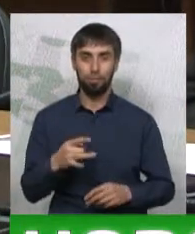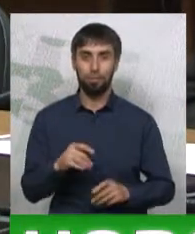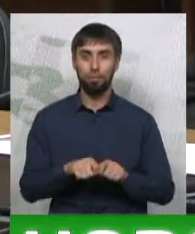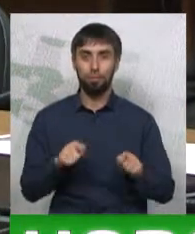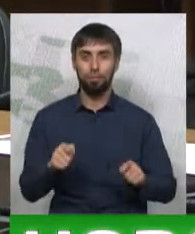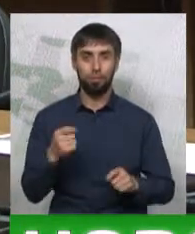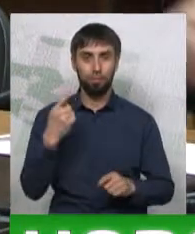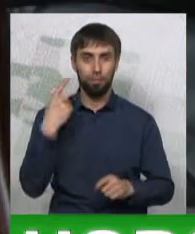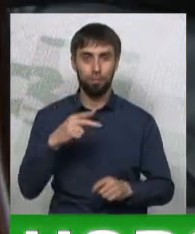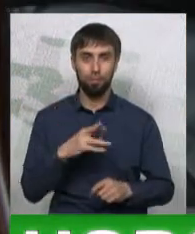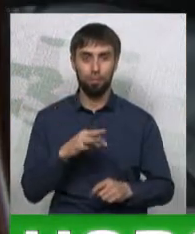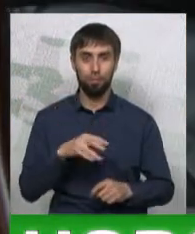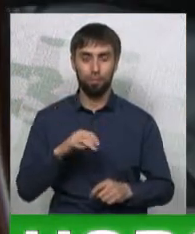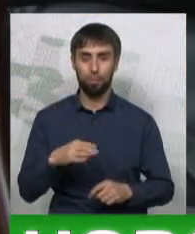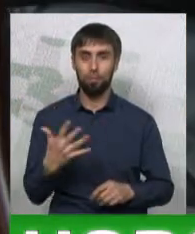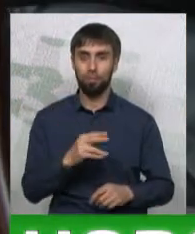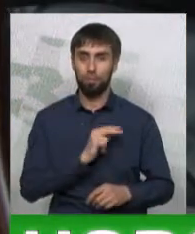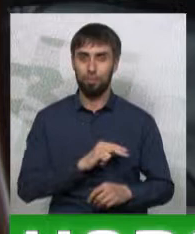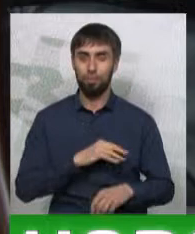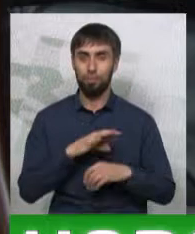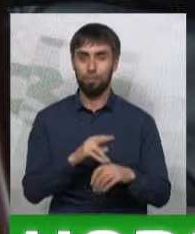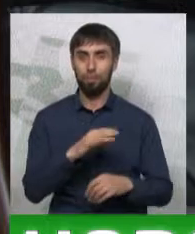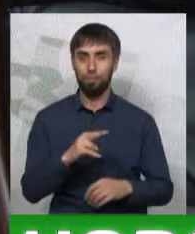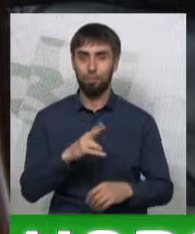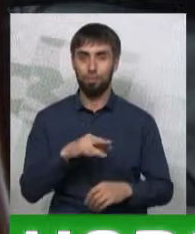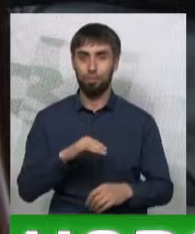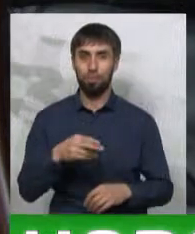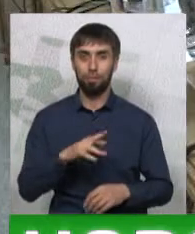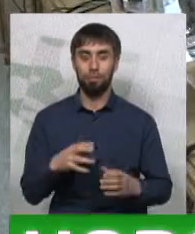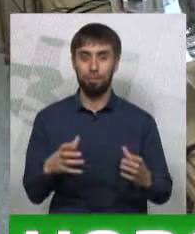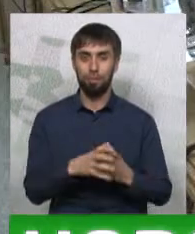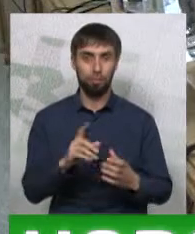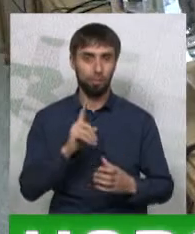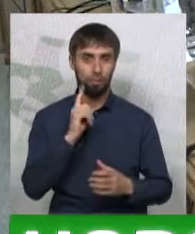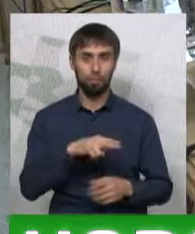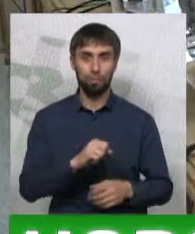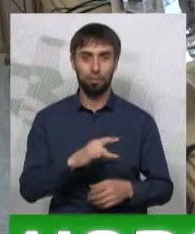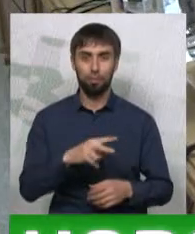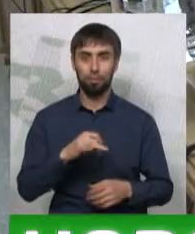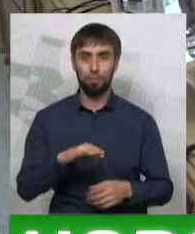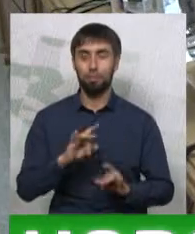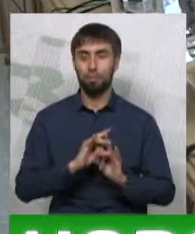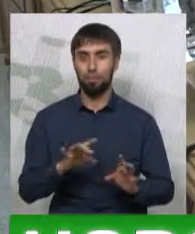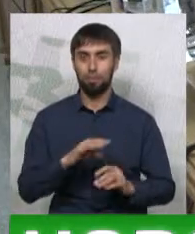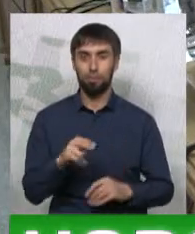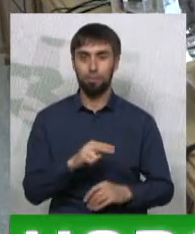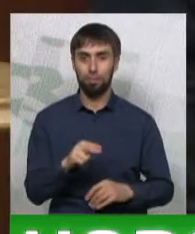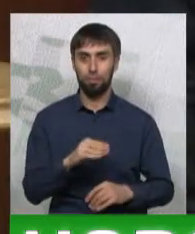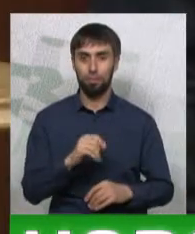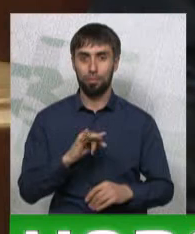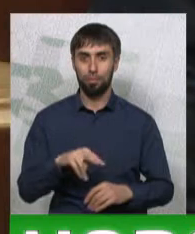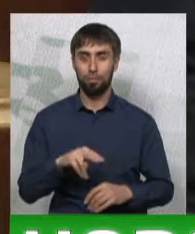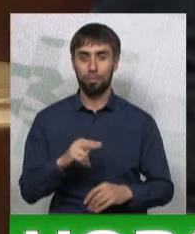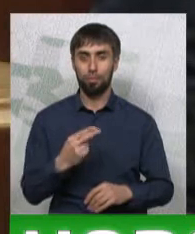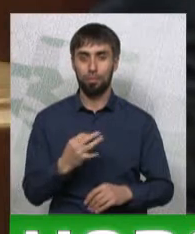создан организационный комитет. Какую работу провели члены комитета для формирования молодежного парламента, рассказал Джабраил Сучоев.